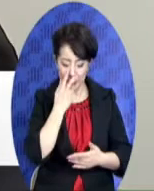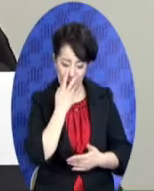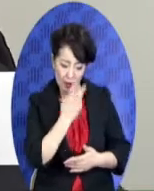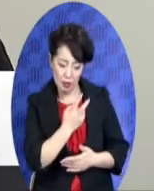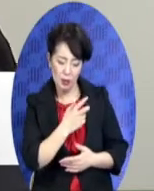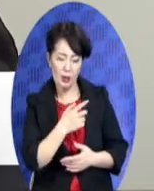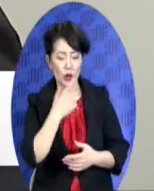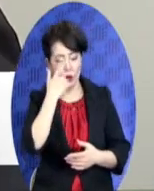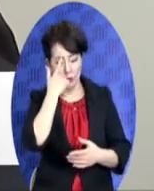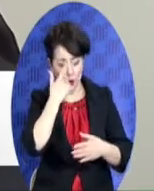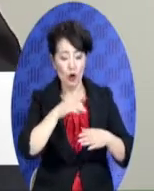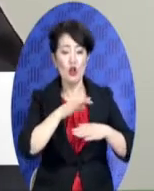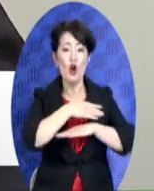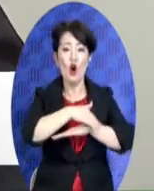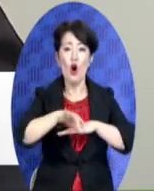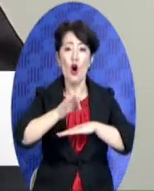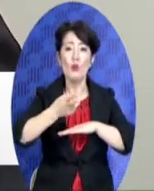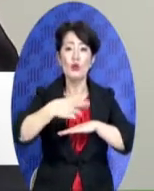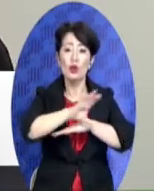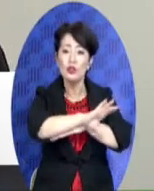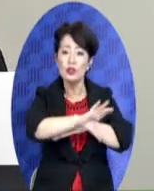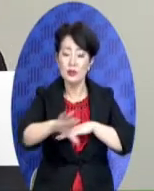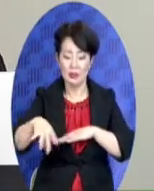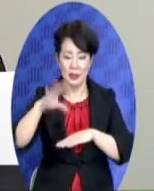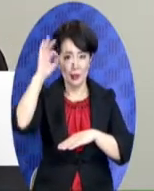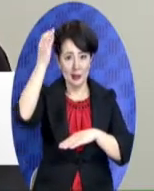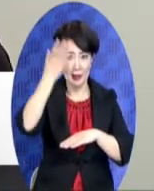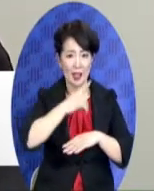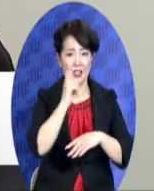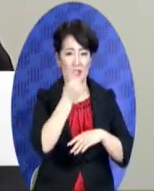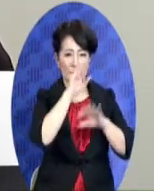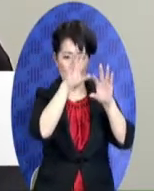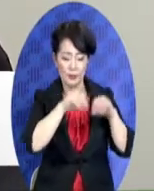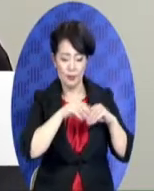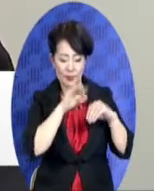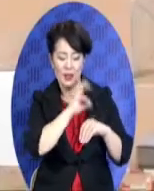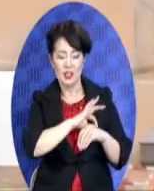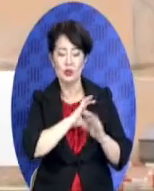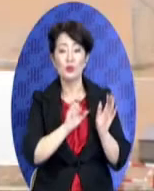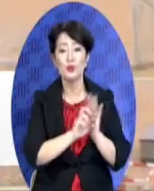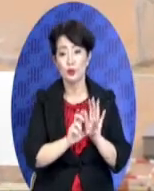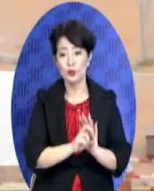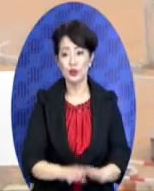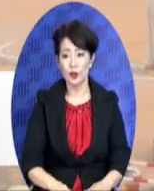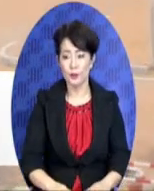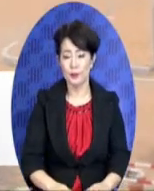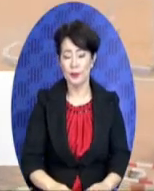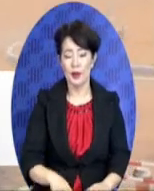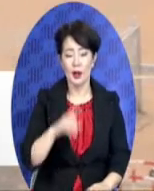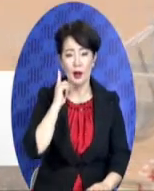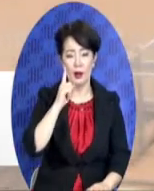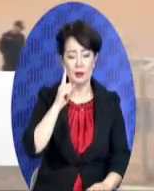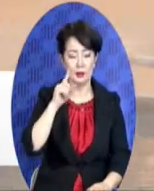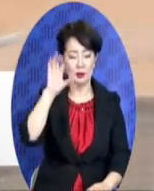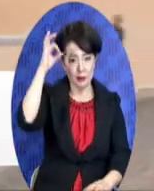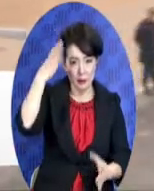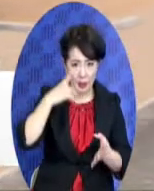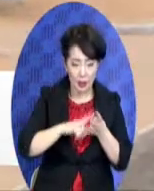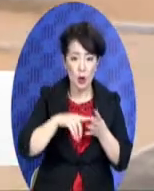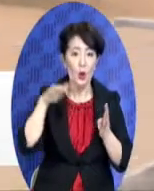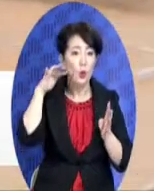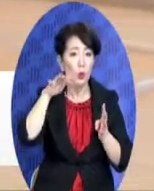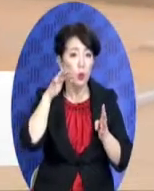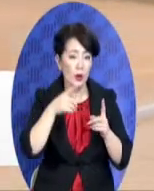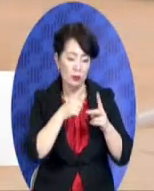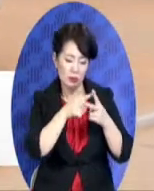Монголын өмнө хэсгээр бол нарны эрчим хүчийг бол ашиглах бүрэн боломжтой ийм газар нутаг. Зөвхөн нар салхинаас эрчим хүчээ үйлдвэрлэх бус